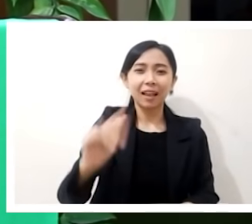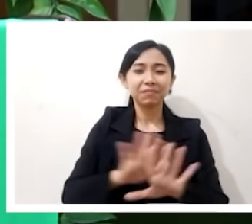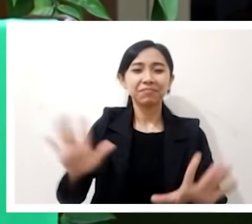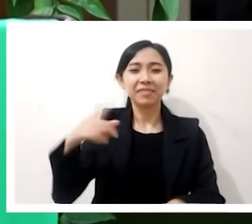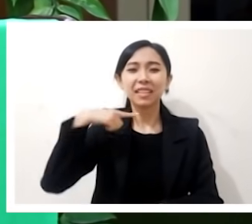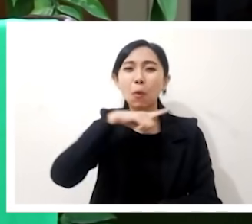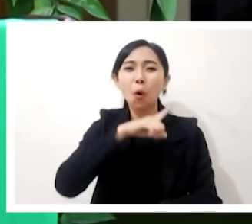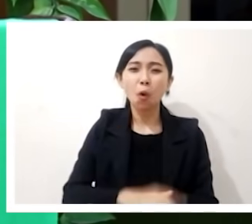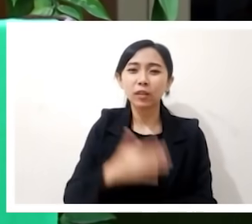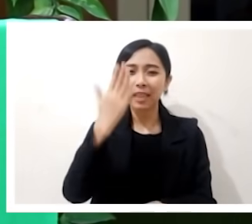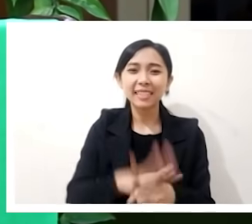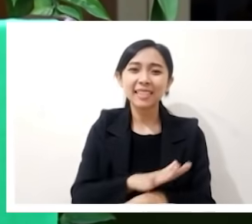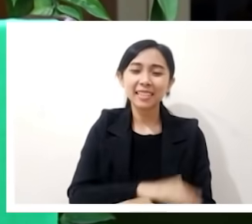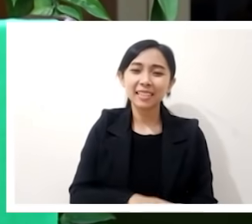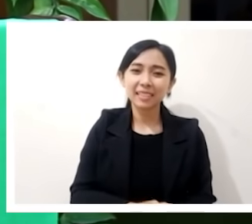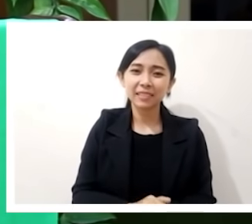ingkar janji.